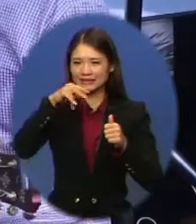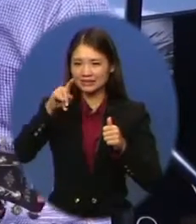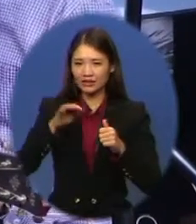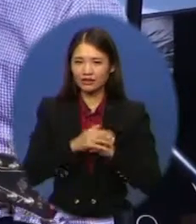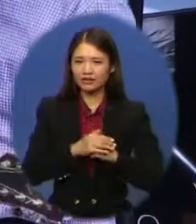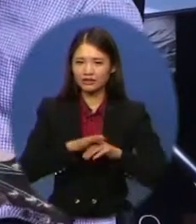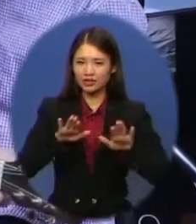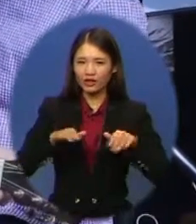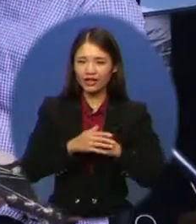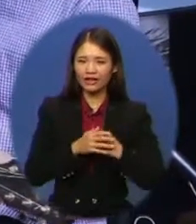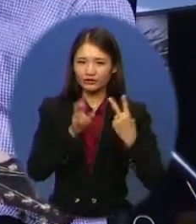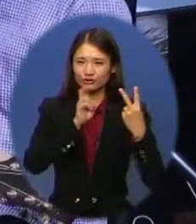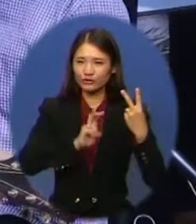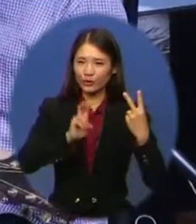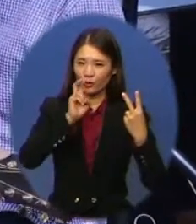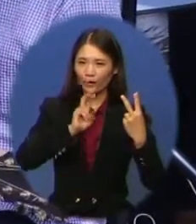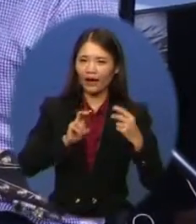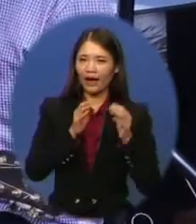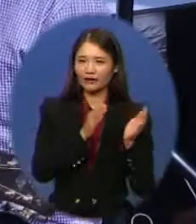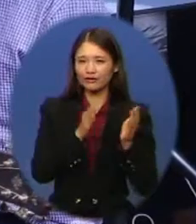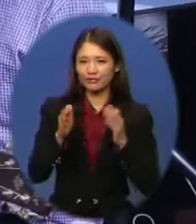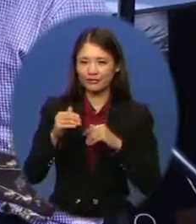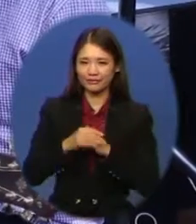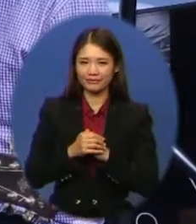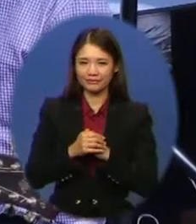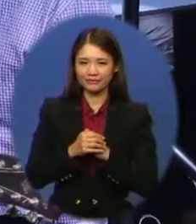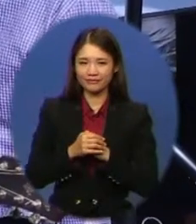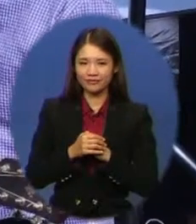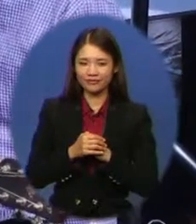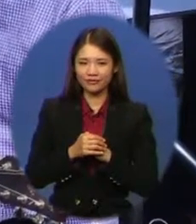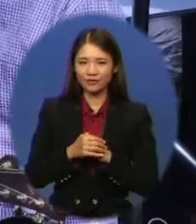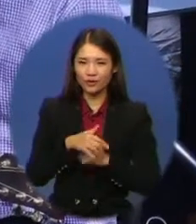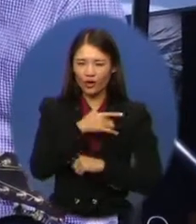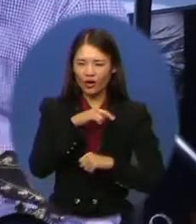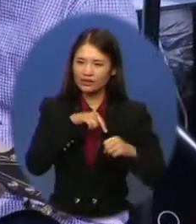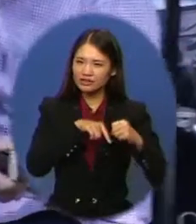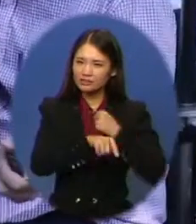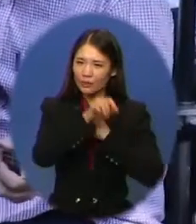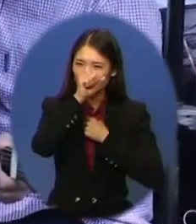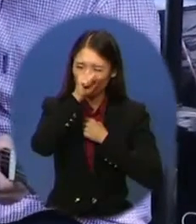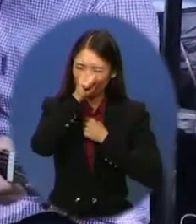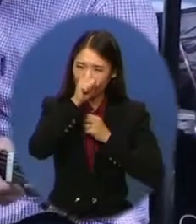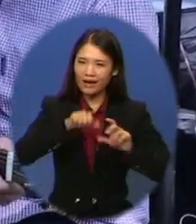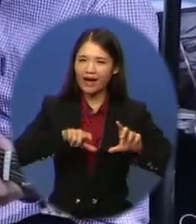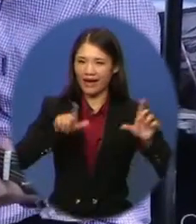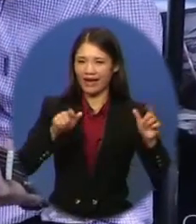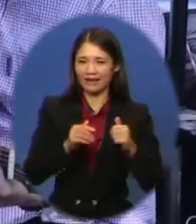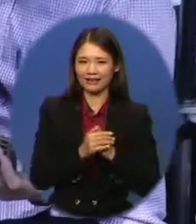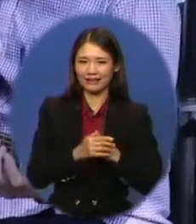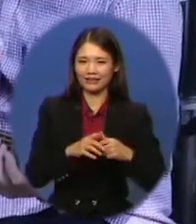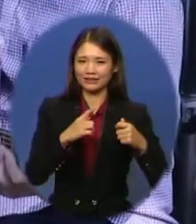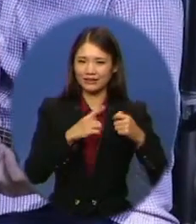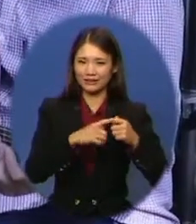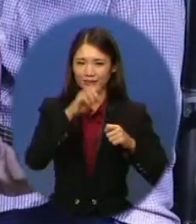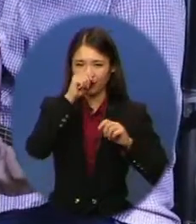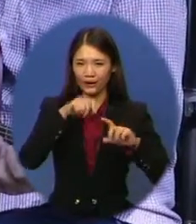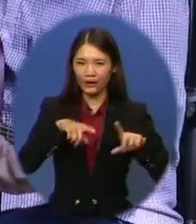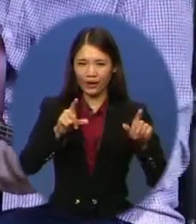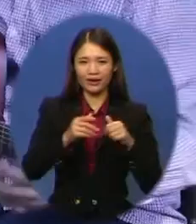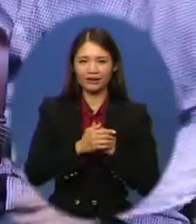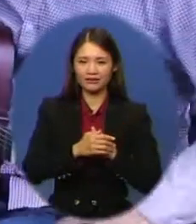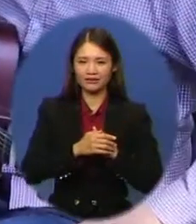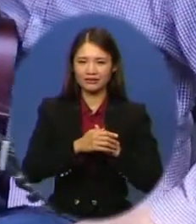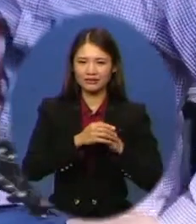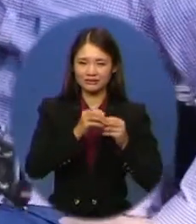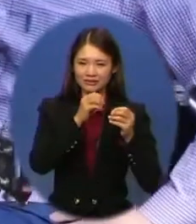두 곡을 준비했습니다. 오늘 굉장히 뜻깊고 좋은 날이잖아요. 그래서 첫 번째 곡 좋은 날이. 물론 이 가사 내용은